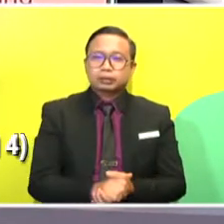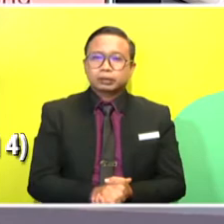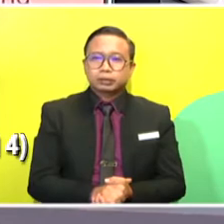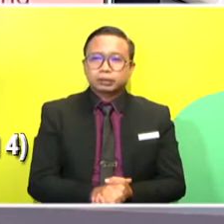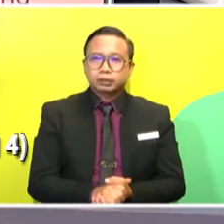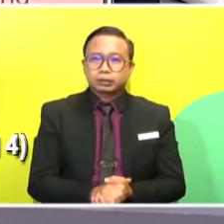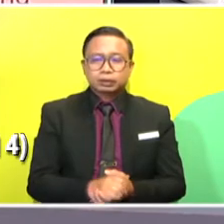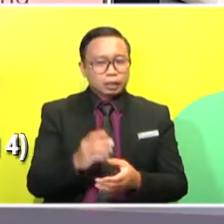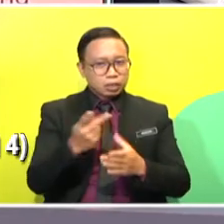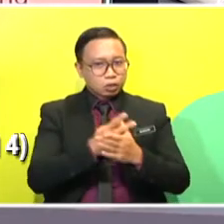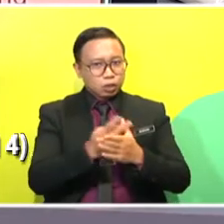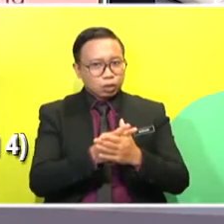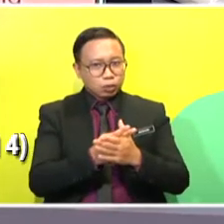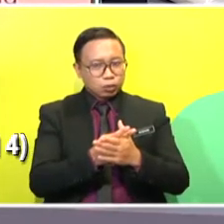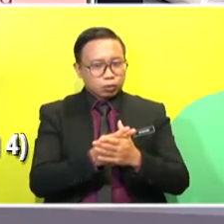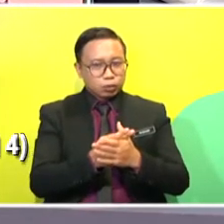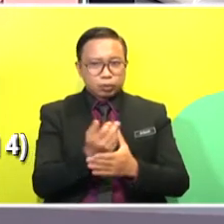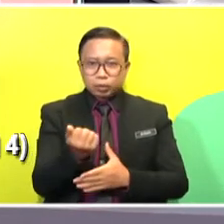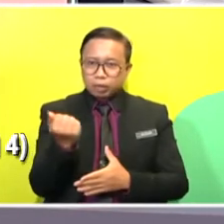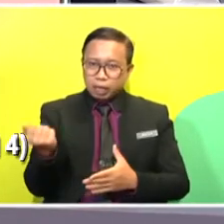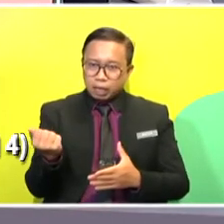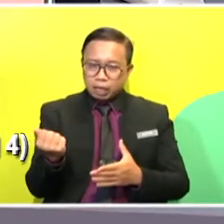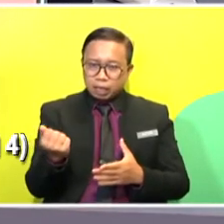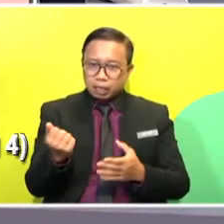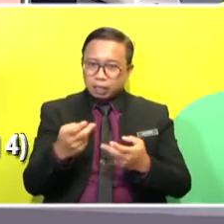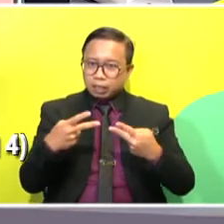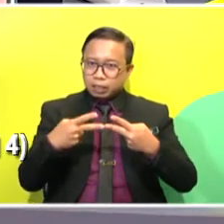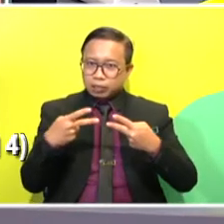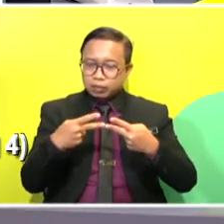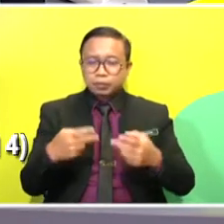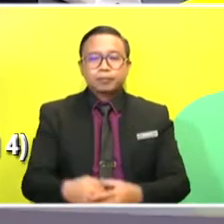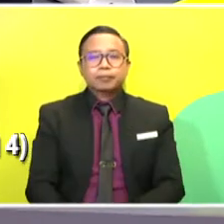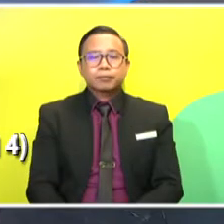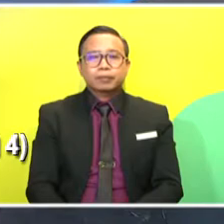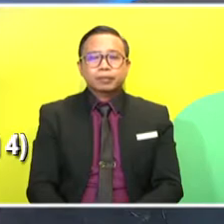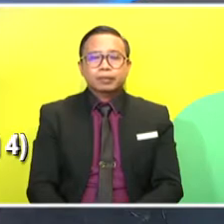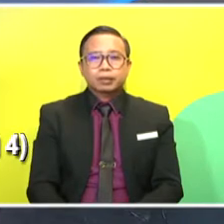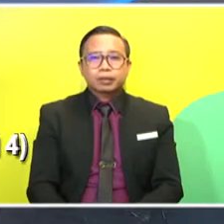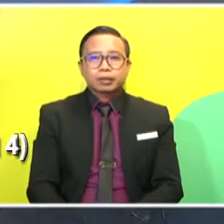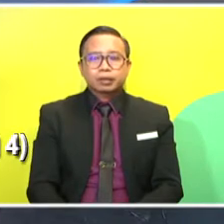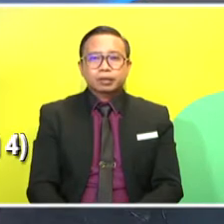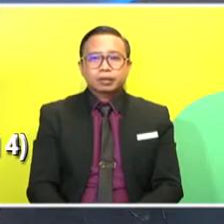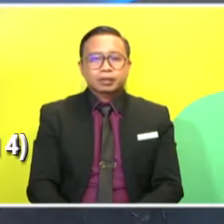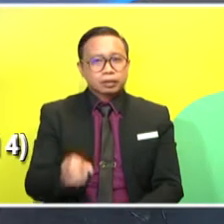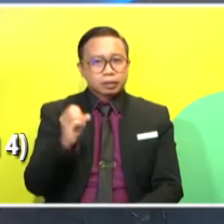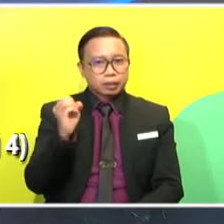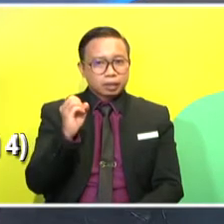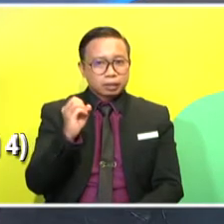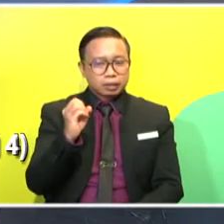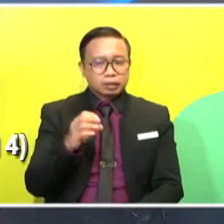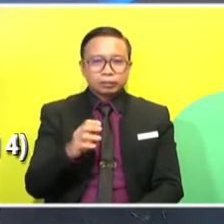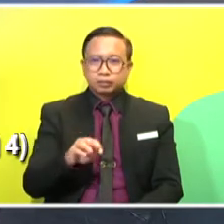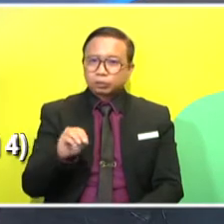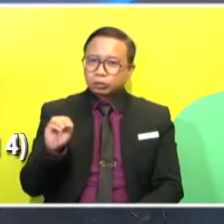punca elektrik. Kenapa, cikgu, kita dilarang mengusik punca elektrik? Supaya tidak berlakunya sebarang renjitan kepada